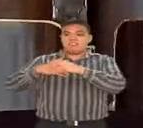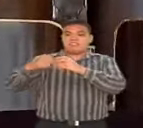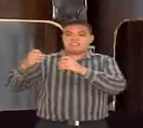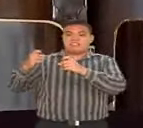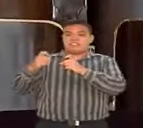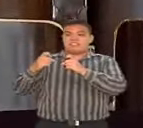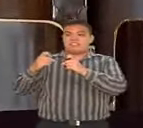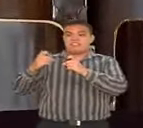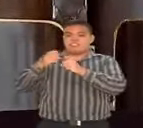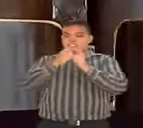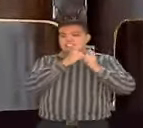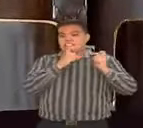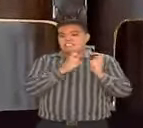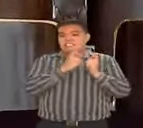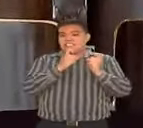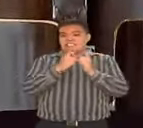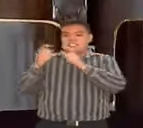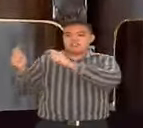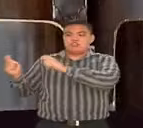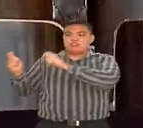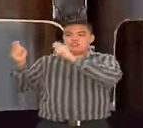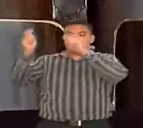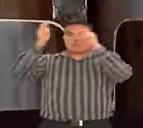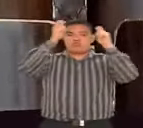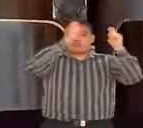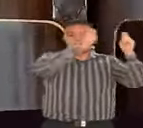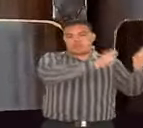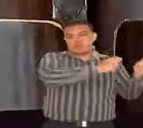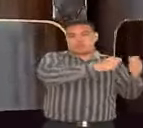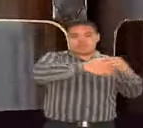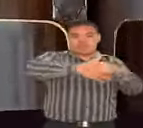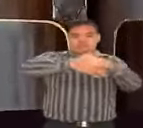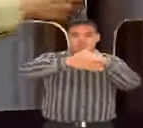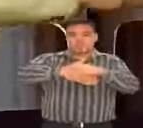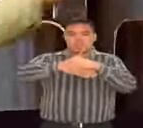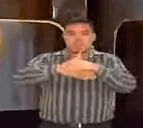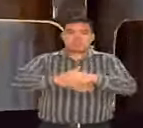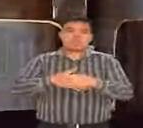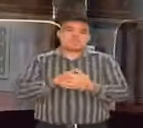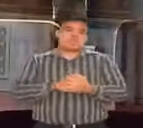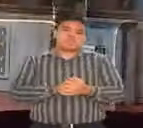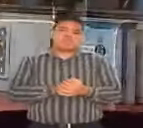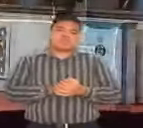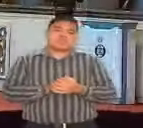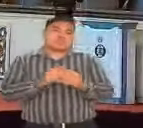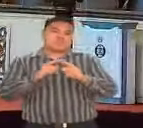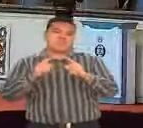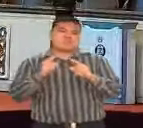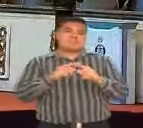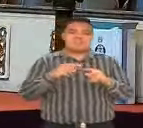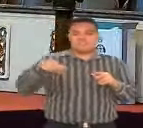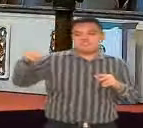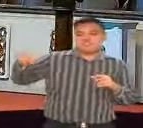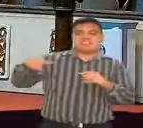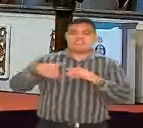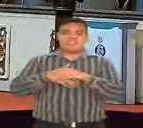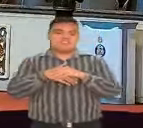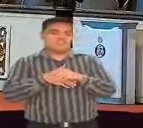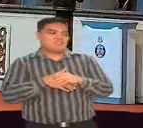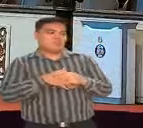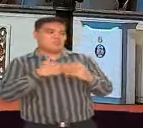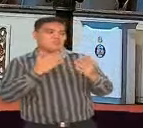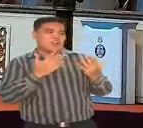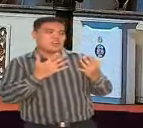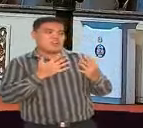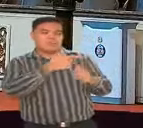malas mubalhin, ang sala, ang sakit mubalhin gikan sa tao sa katong iyang gilamanuhan. So malipay siya,